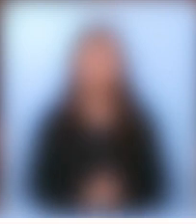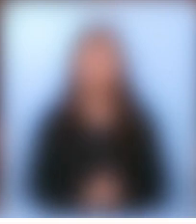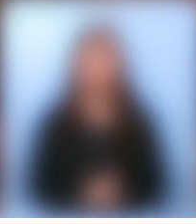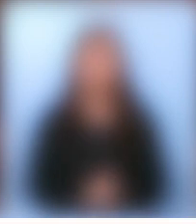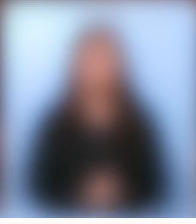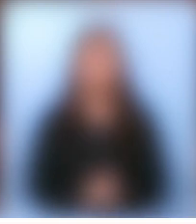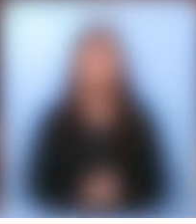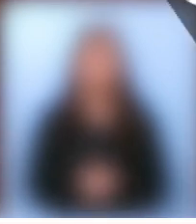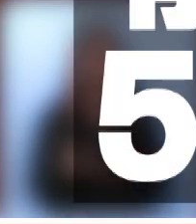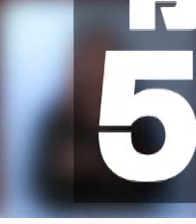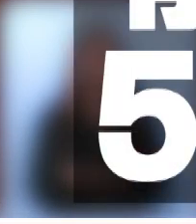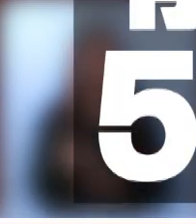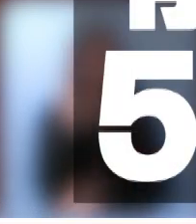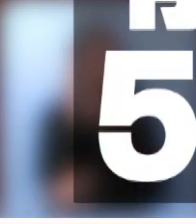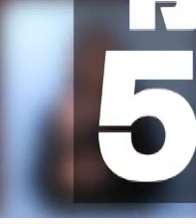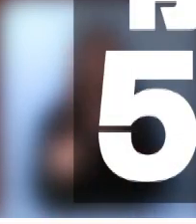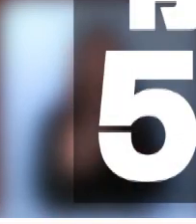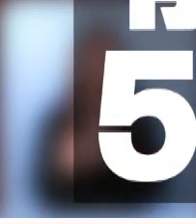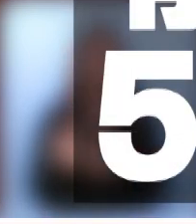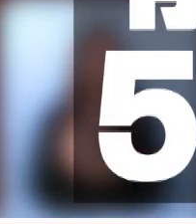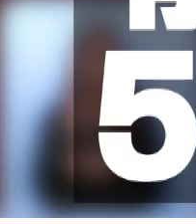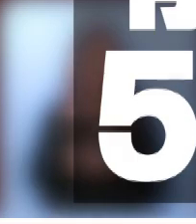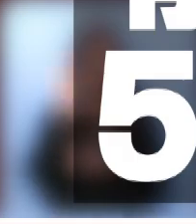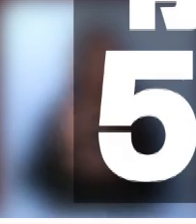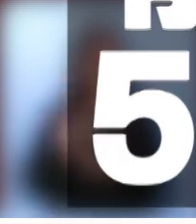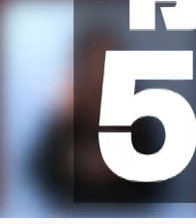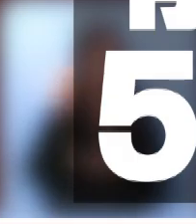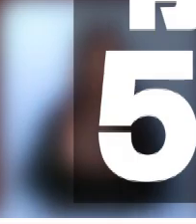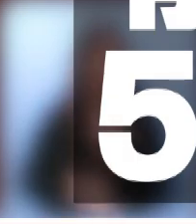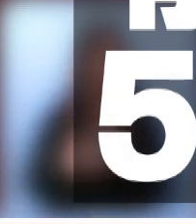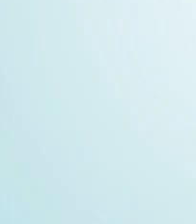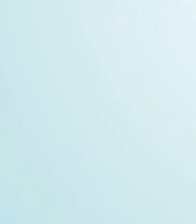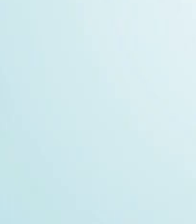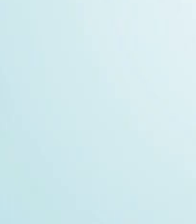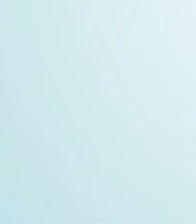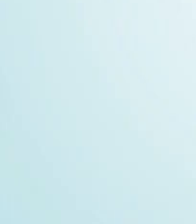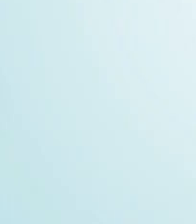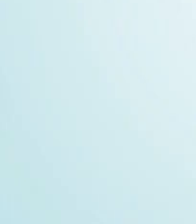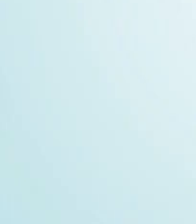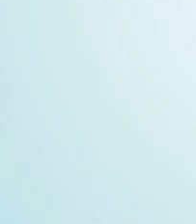請你停止發言。 如果我可以，我會削減他580億。